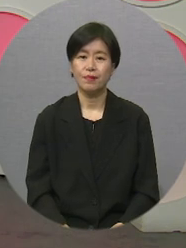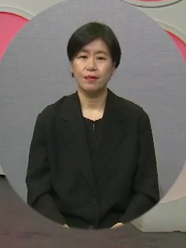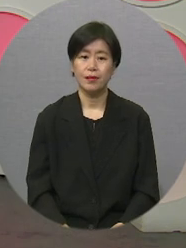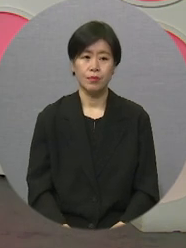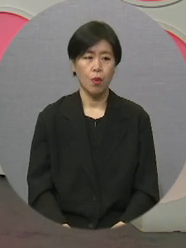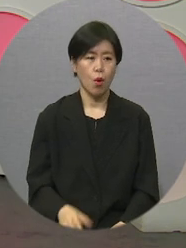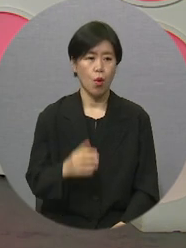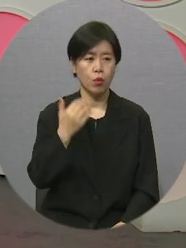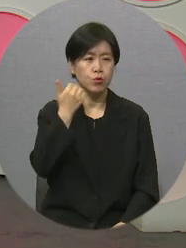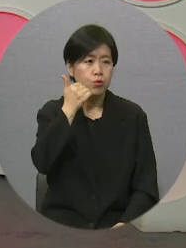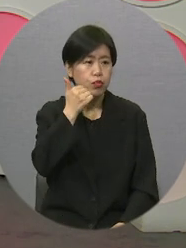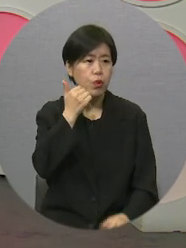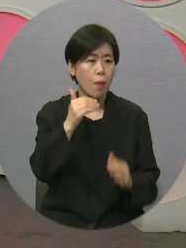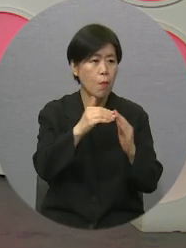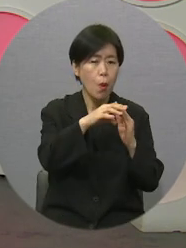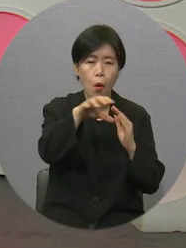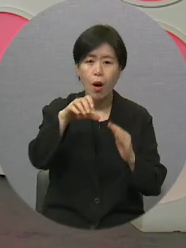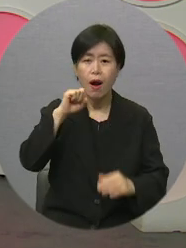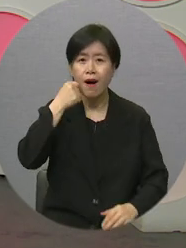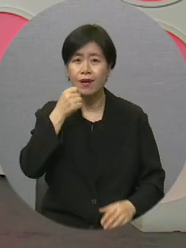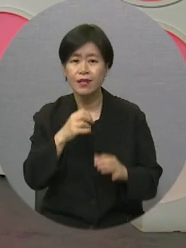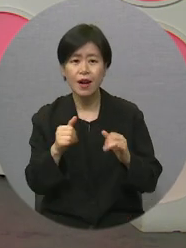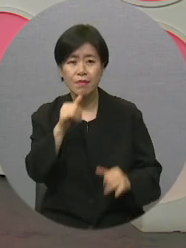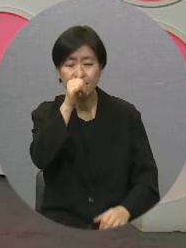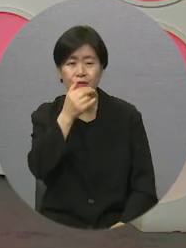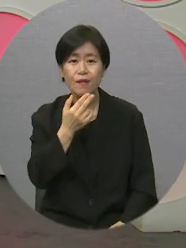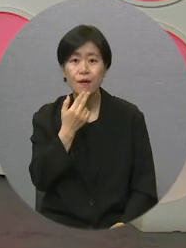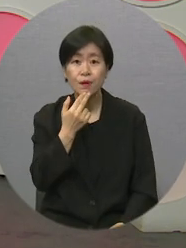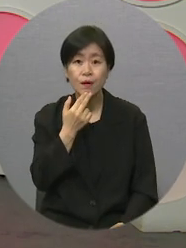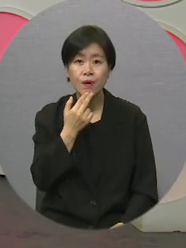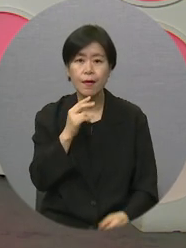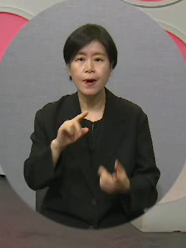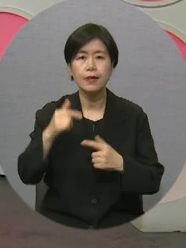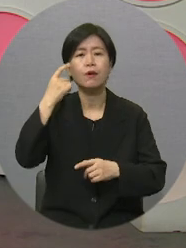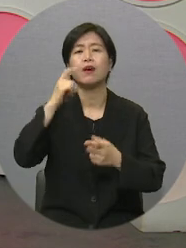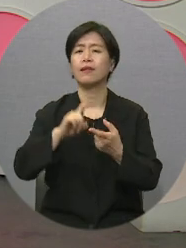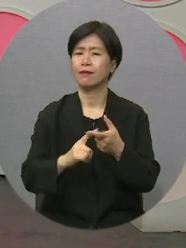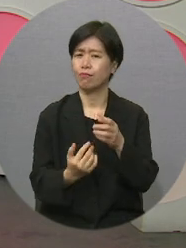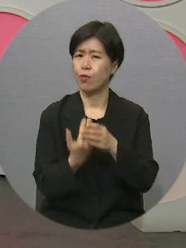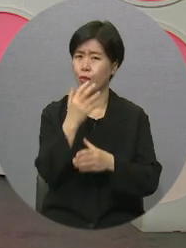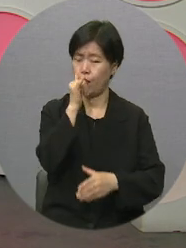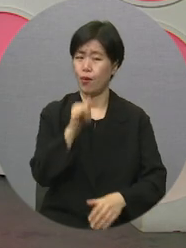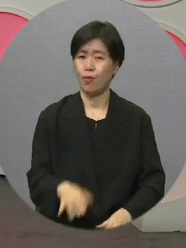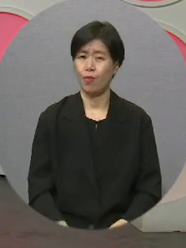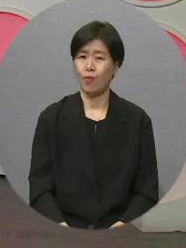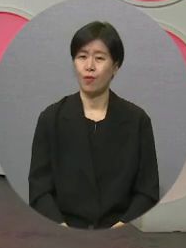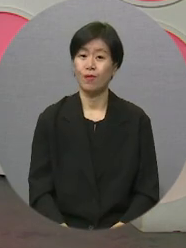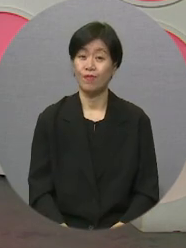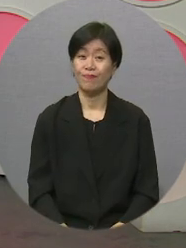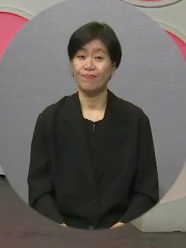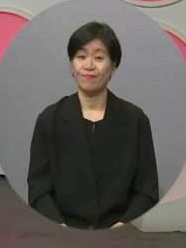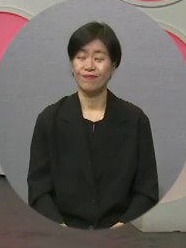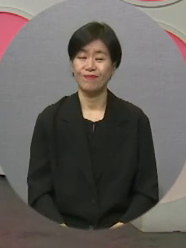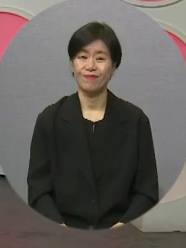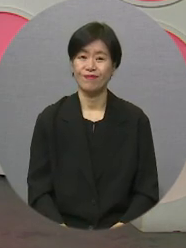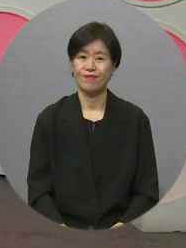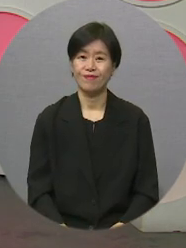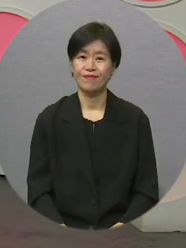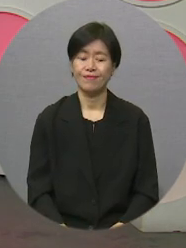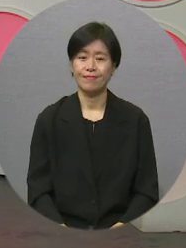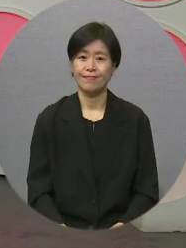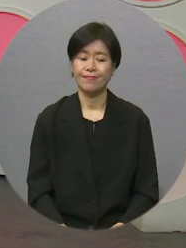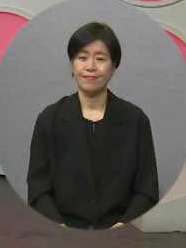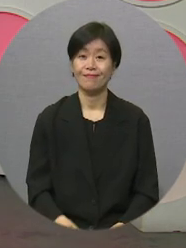사람들 항상 도와주고 제가 열심히 모범적으로 살고 있다는 거 여러분들한테 계속 보고 드리겠습니다.